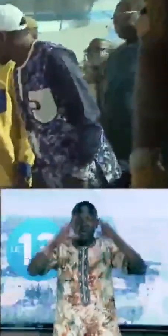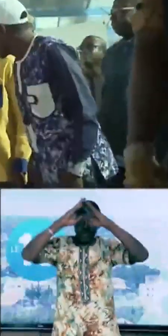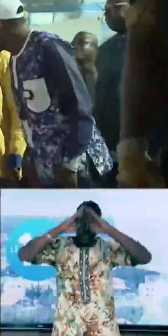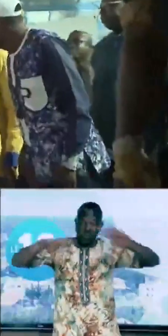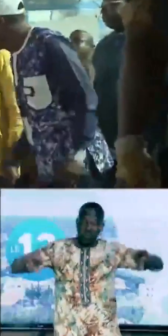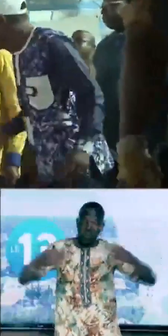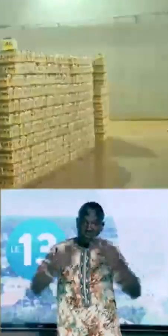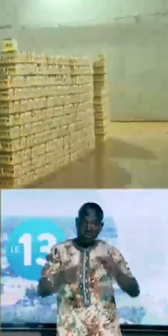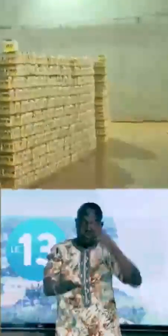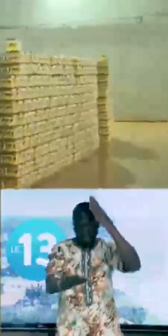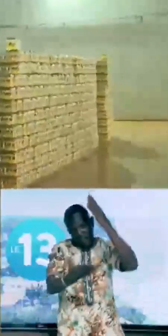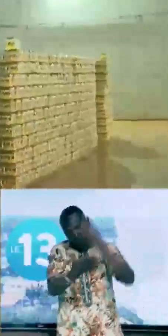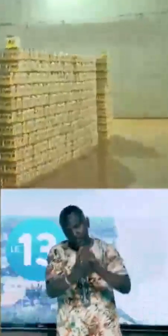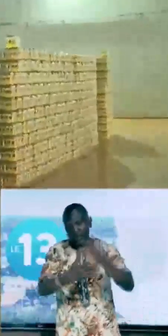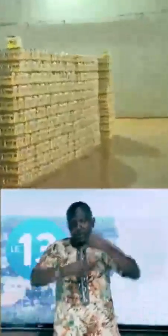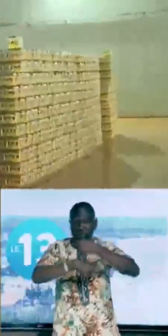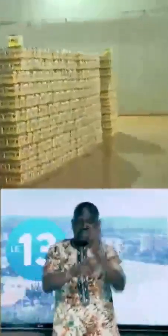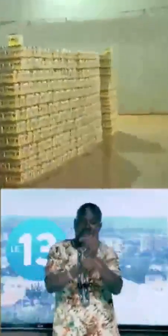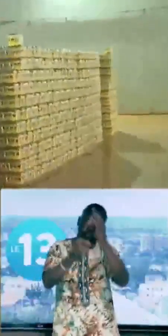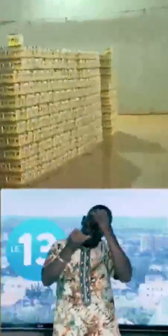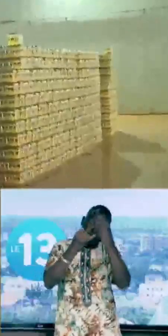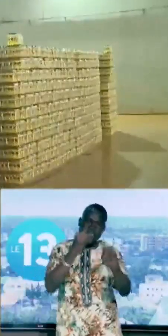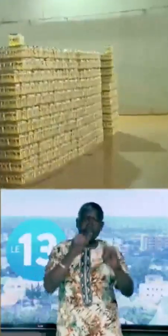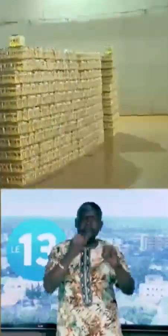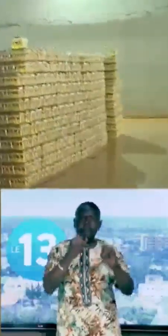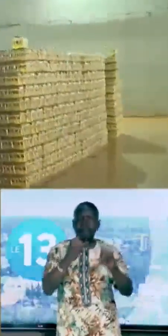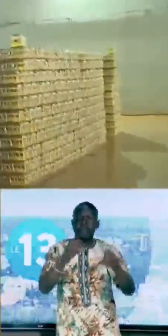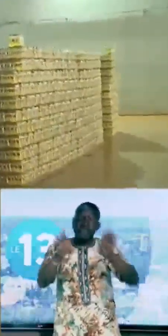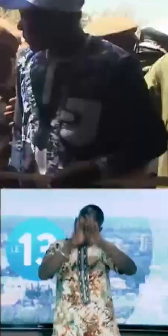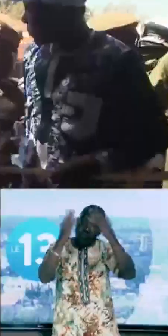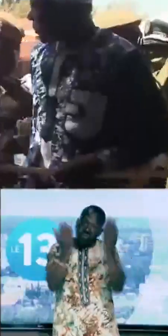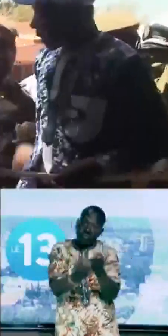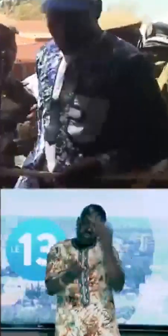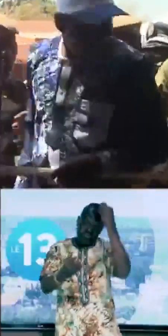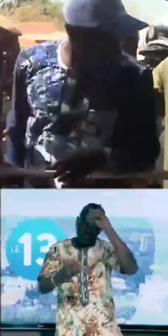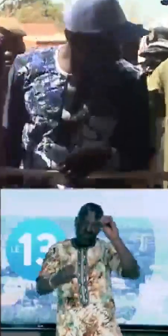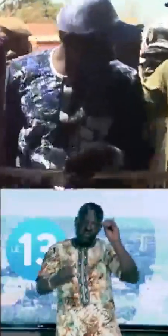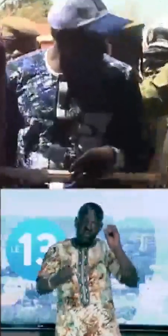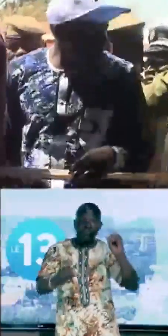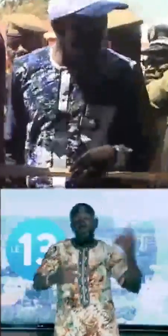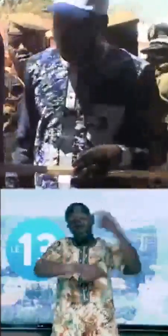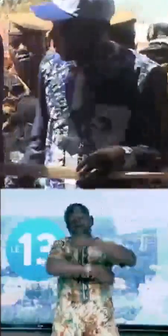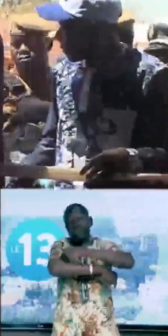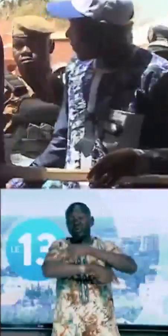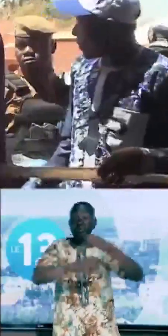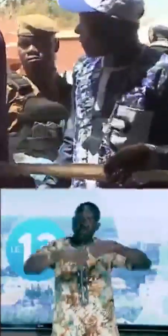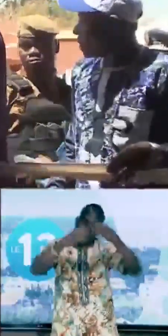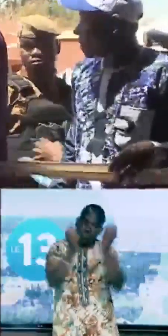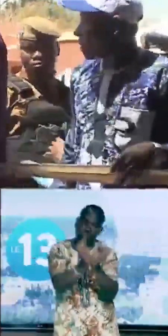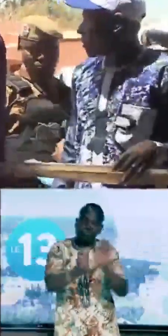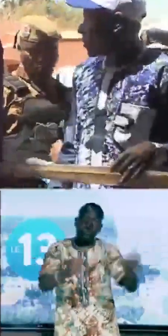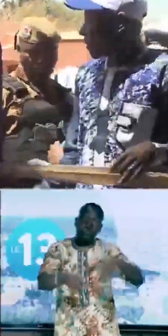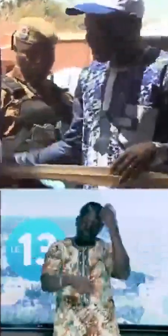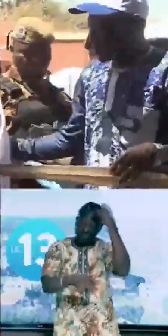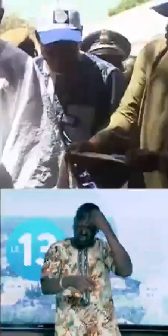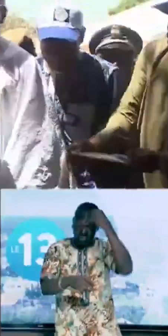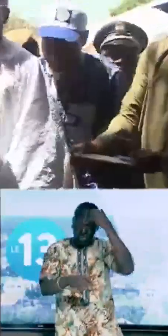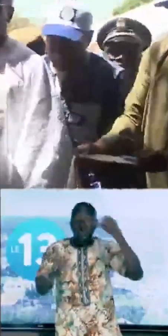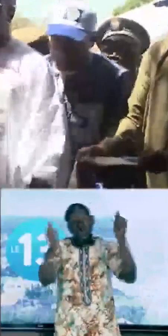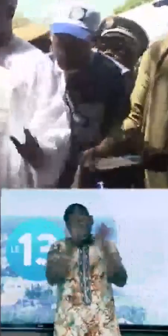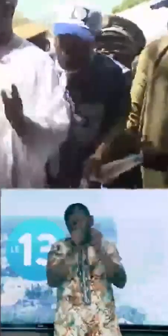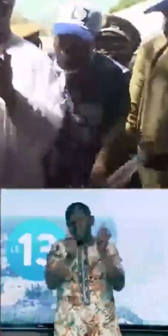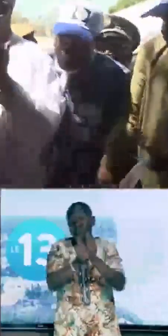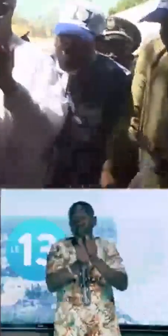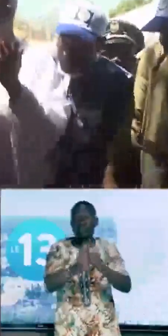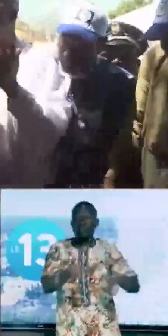pour le stockage des produits finis. Elle est inaugurée officiellement ce jour par une délégation gouvernementale avec à sa